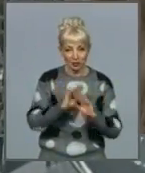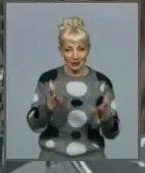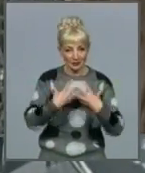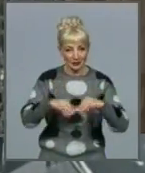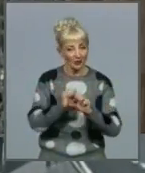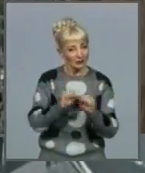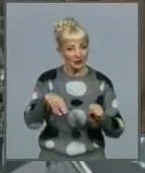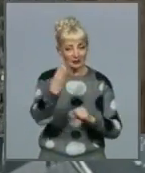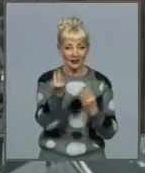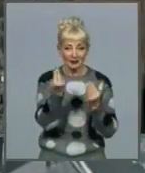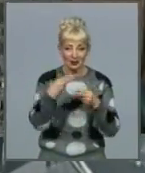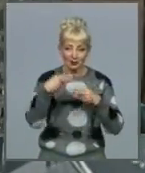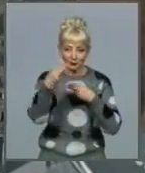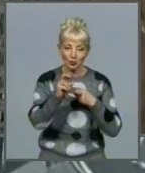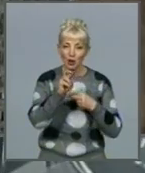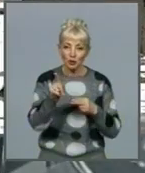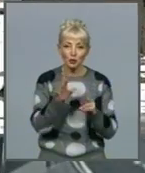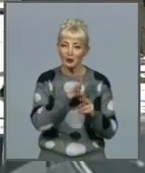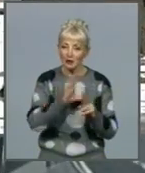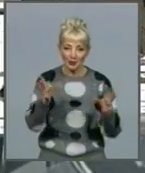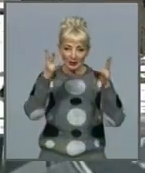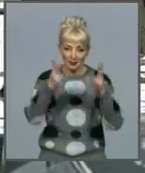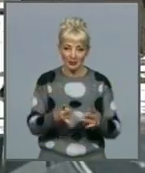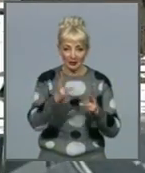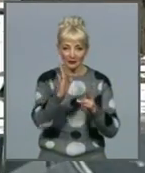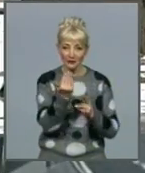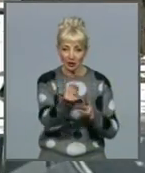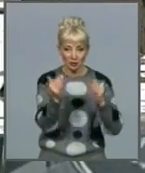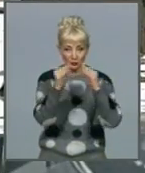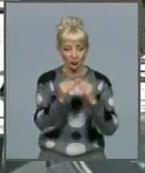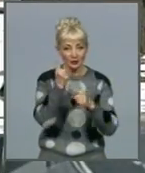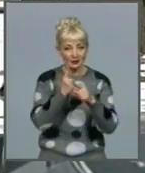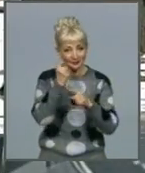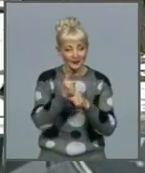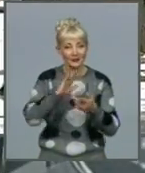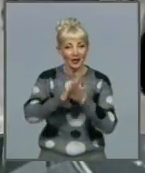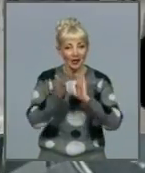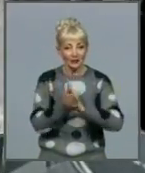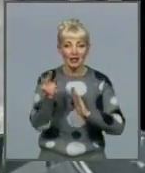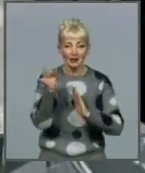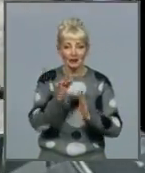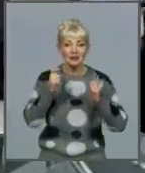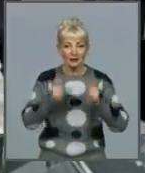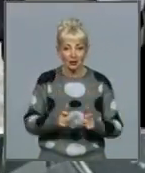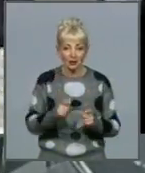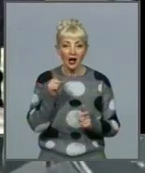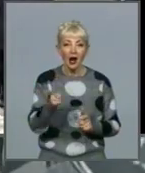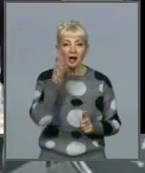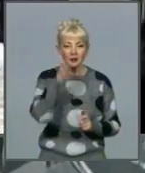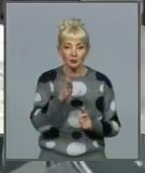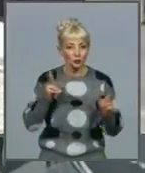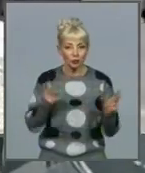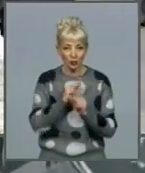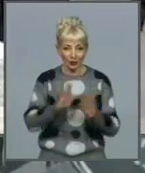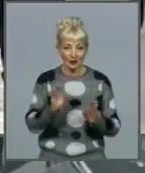не накликати біду на свій будинок. Заборонено і укладати договори та угоди. Вони будуть невдалими. А ось для тих, у